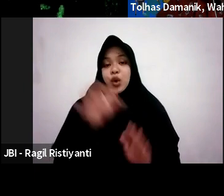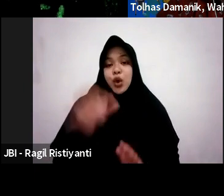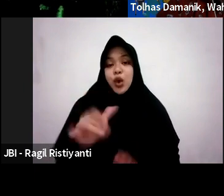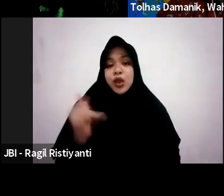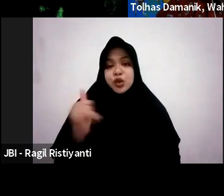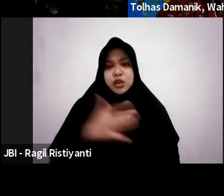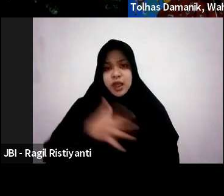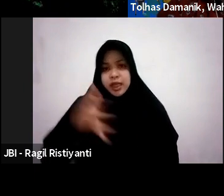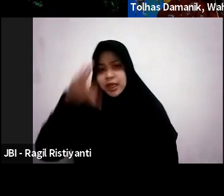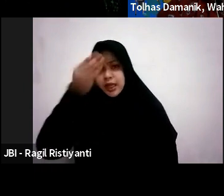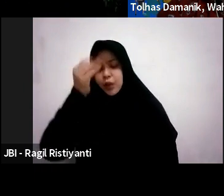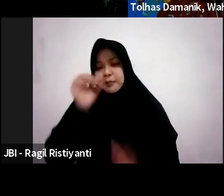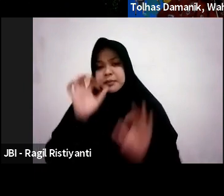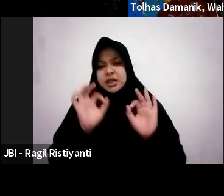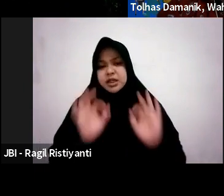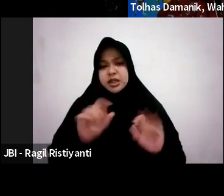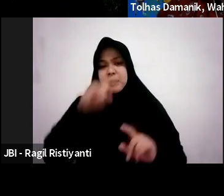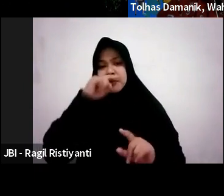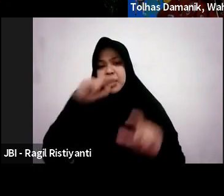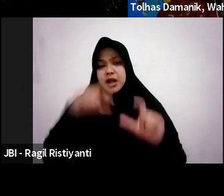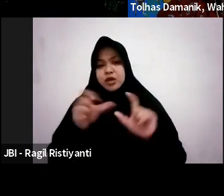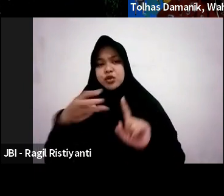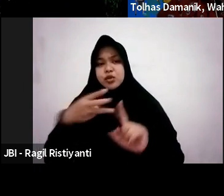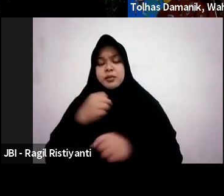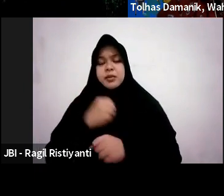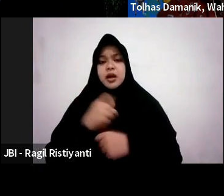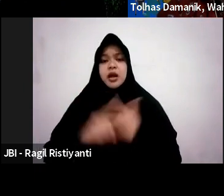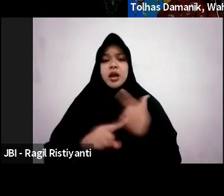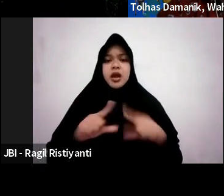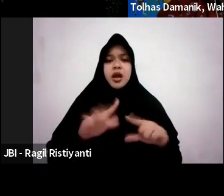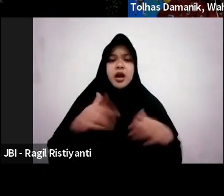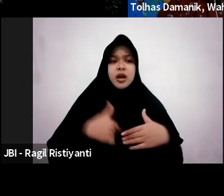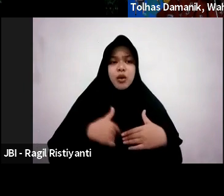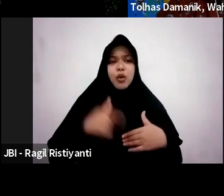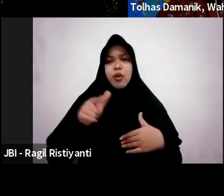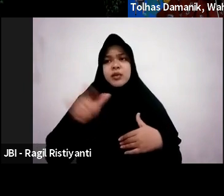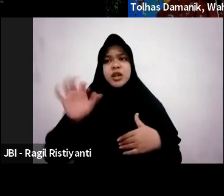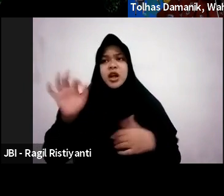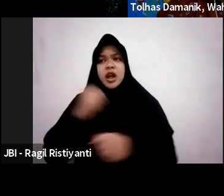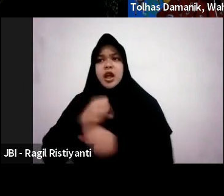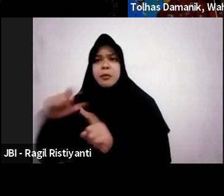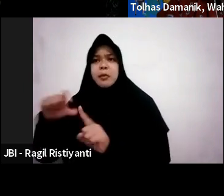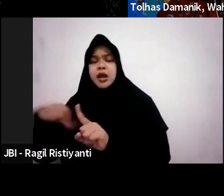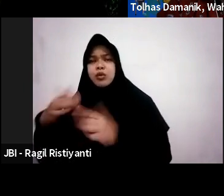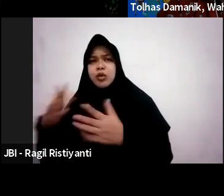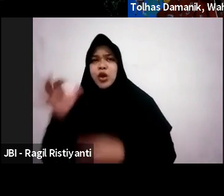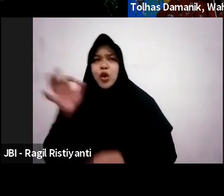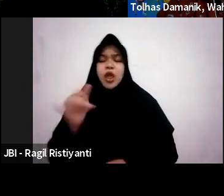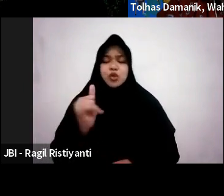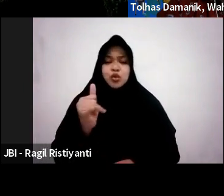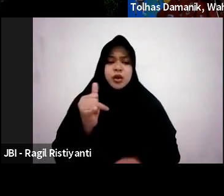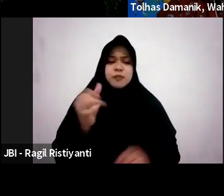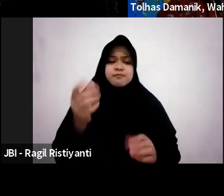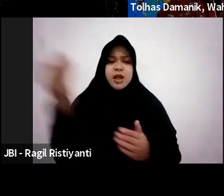tahu persis tadi Pak Pak subagia bilang tidak ada GBK tetapi kota Jogja pernah menganggarkan sejumlah dana untuk membiayai